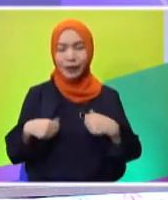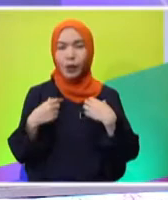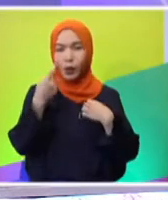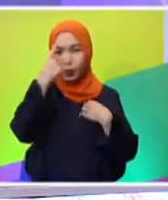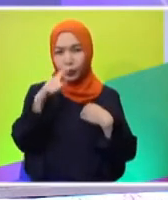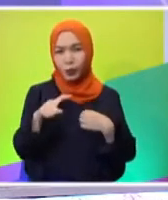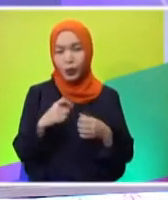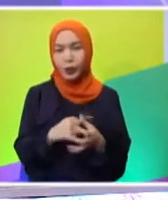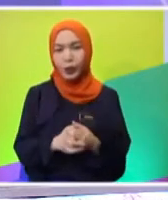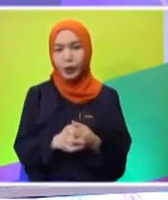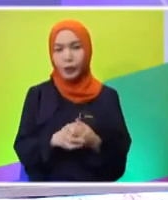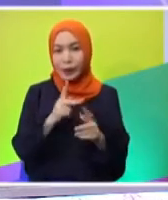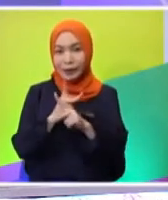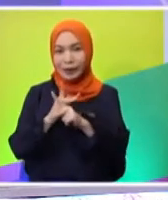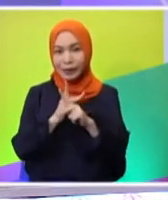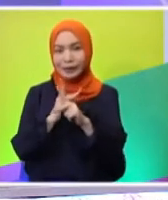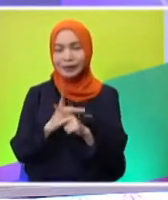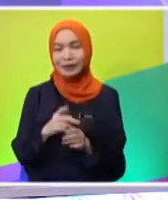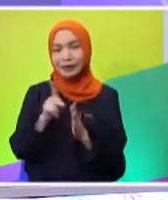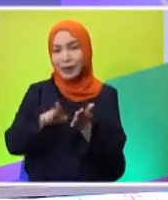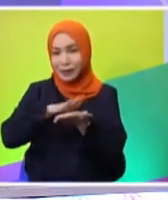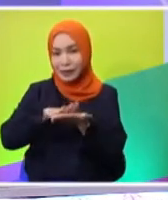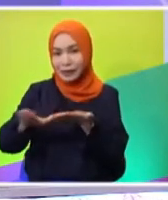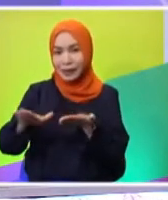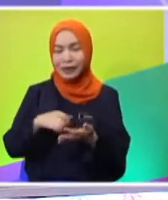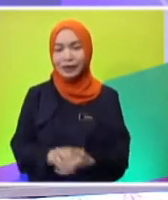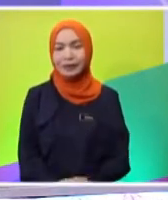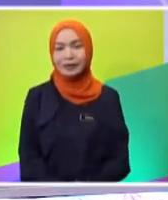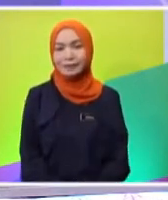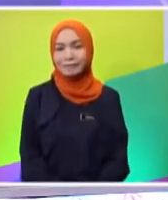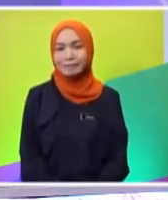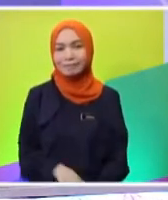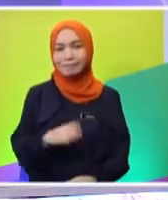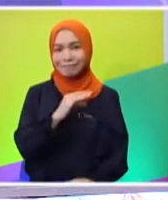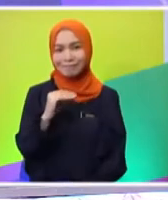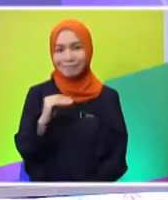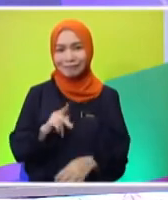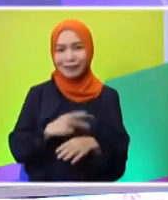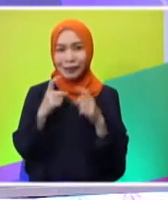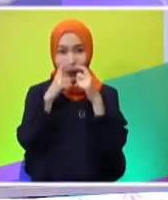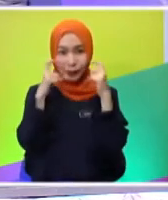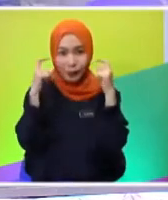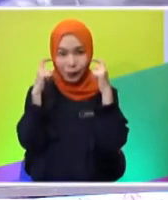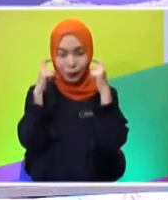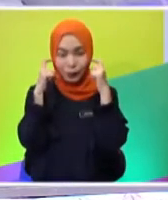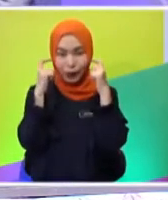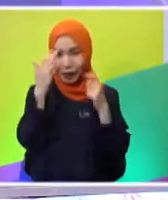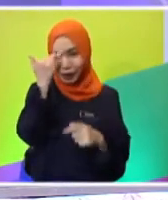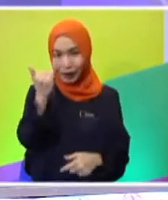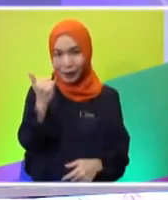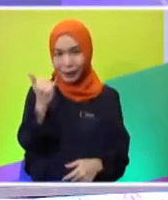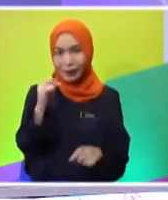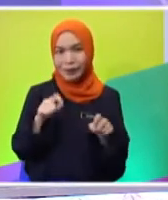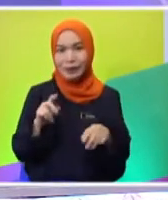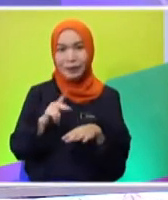Paris ini Dia akan mendekat kedatangannya miliki tetap pakai sarung tangan dan kita pilih pakai begitu muka kenapa Sebab Dance Cover Disney big